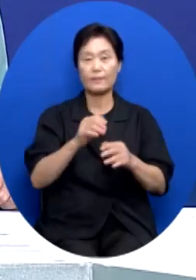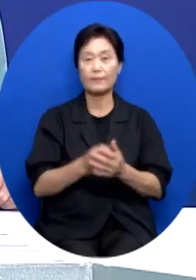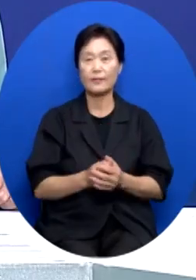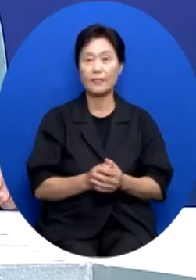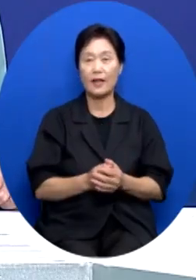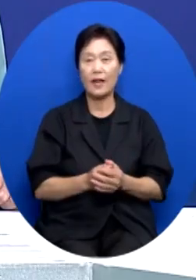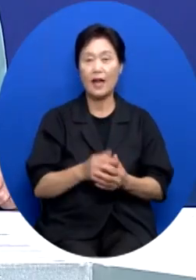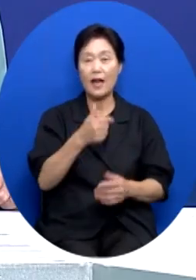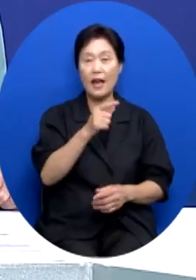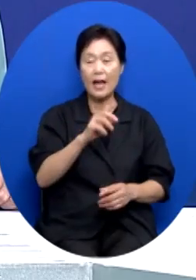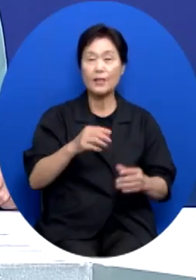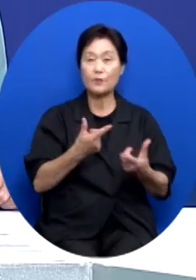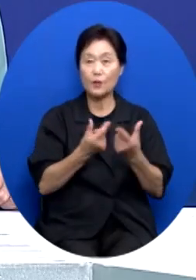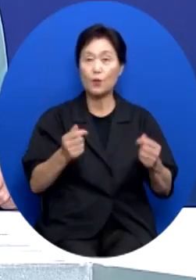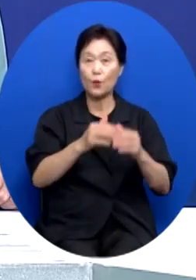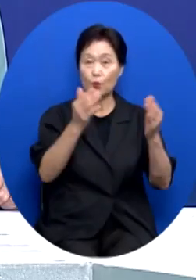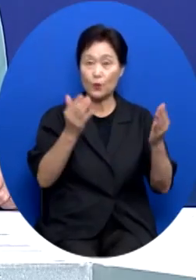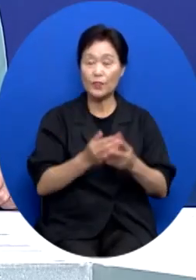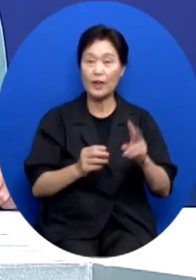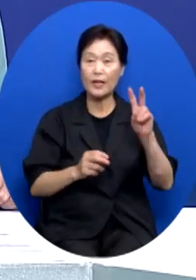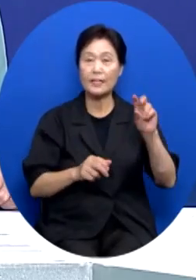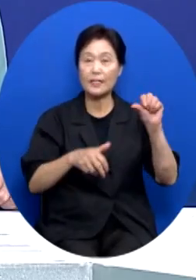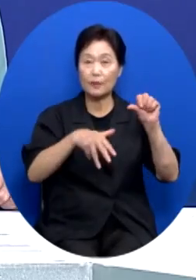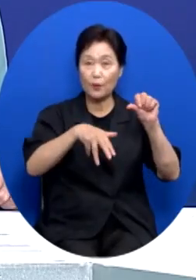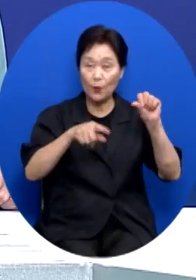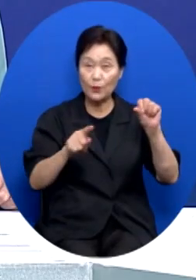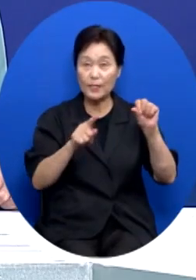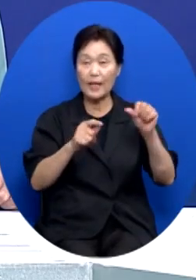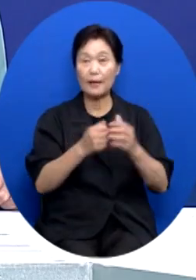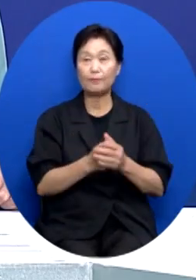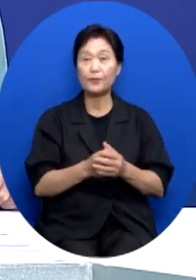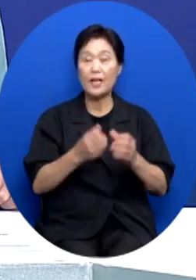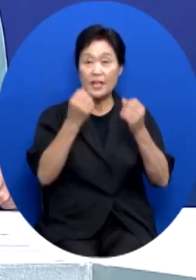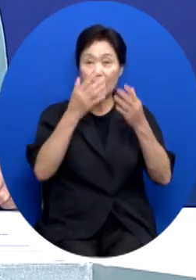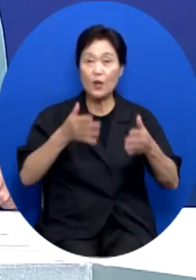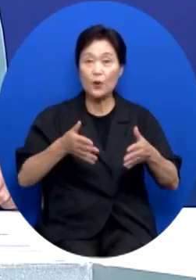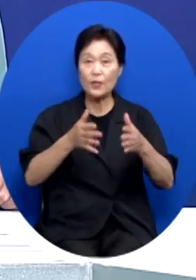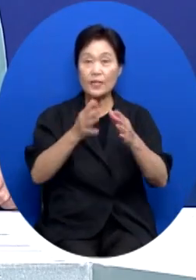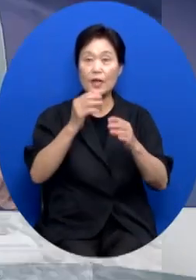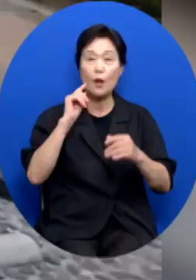한섬 공동체가 제 25차 패스브레이킹 목회 워크숍을